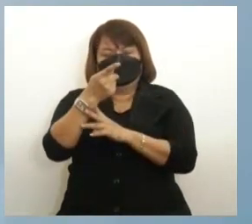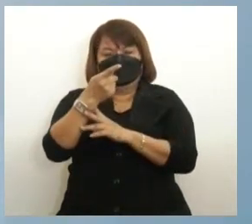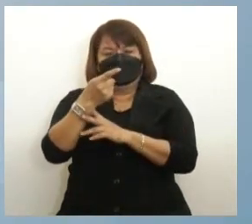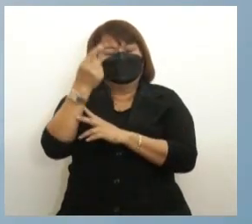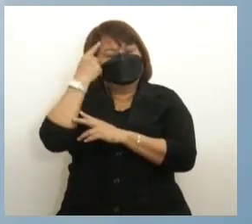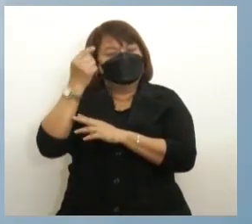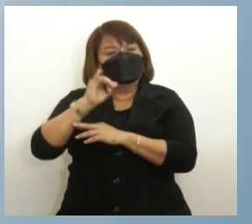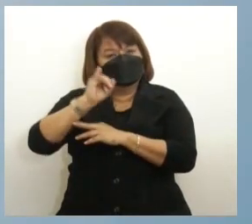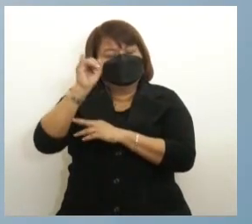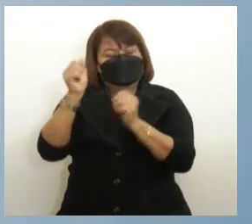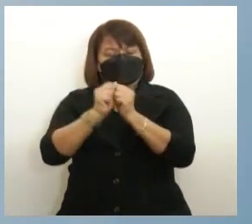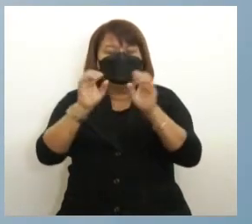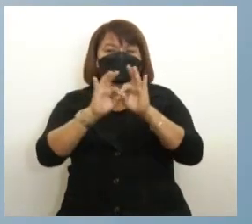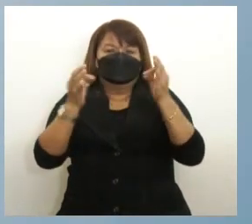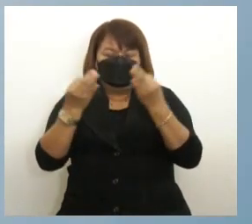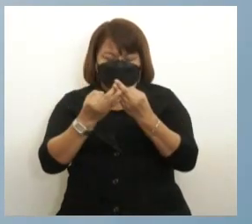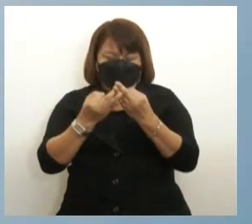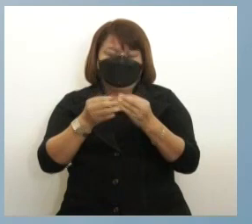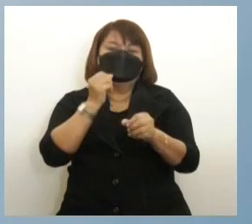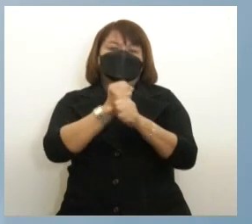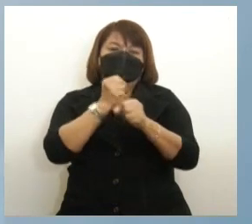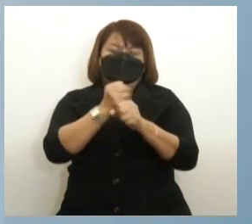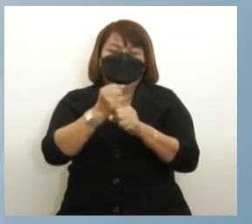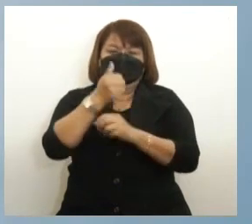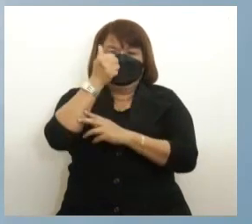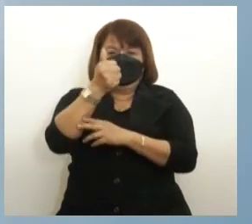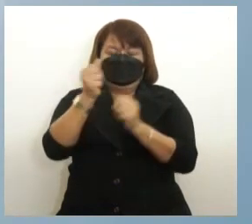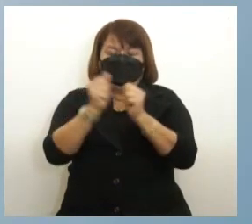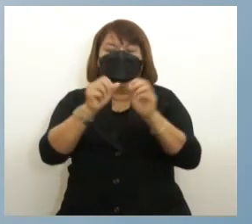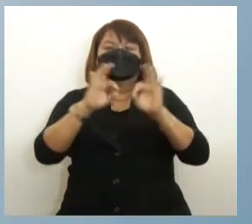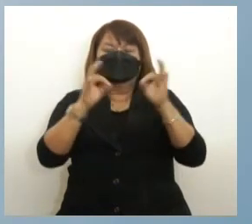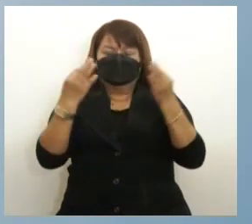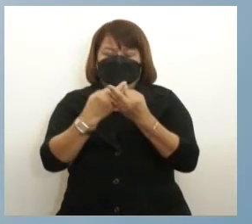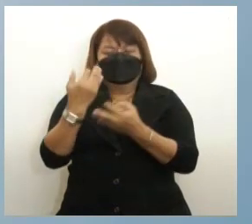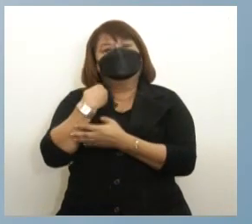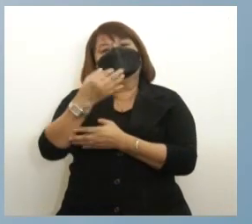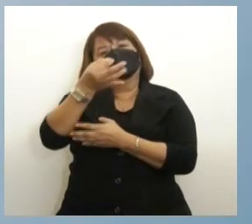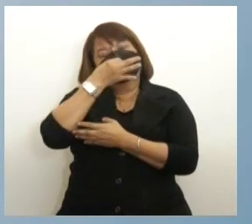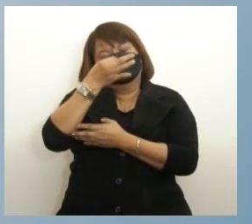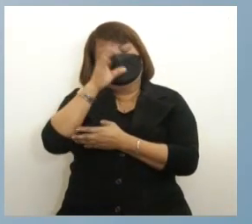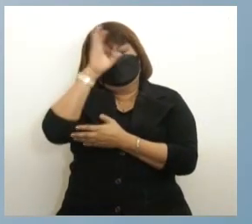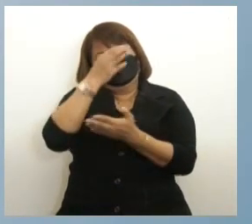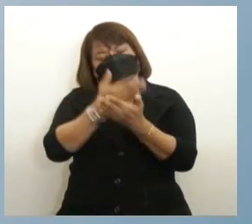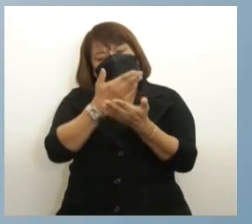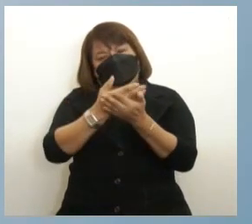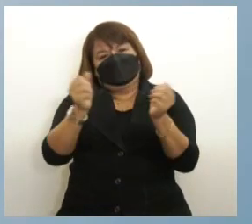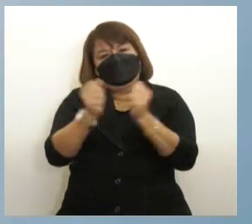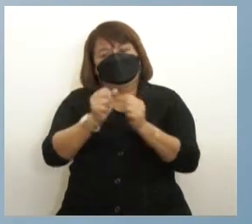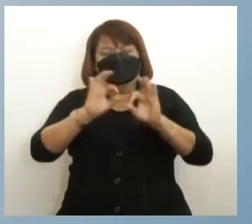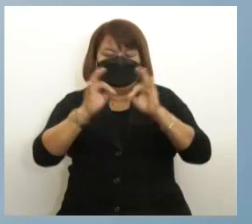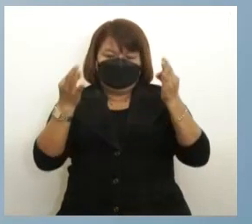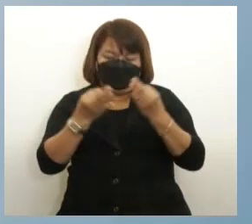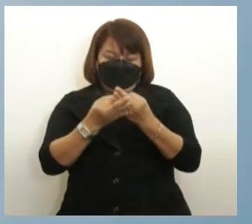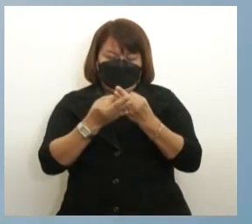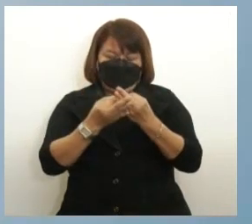อบครัวเรามีปฏิบัติดีงามต่อครอบครัวของเราแล้วเรามีอาชีพที่หารายได้ให้ครอบครัวของเราครอบครัวก็จะ